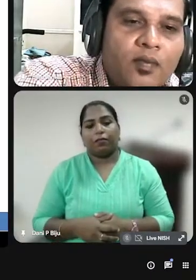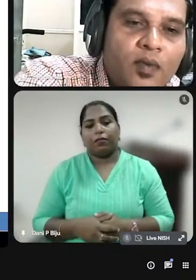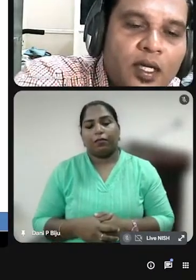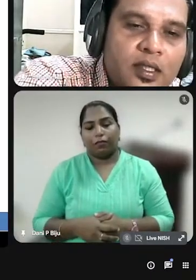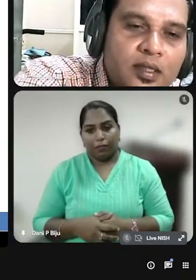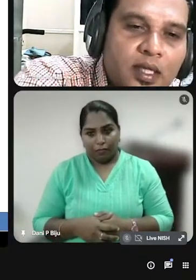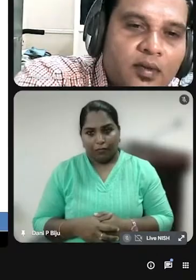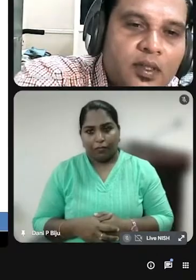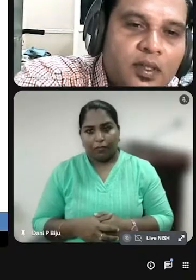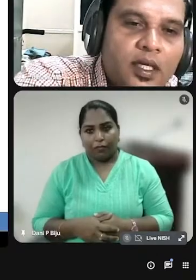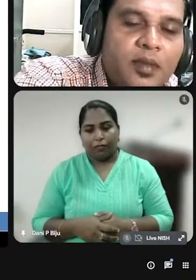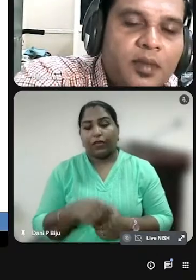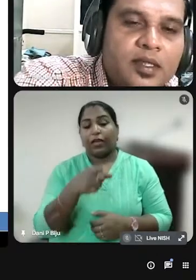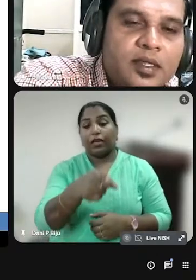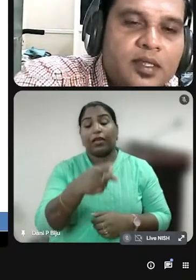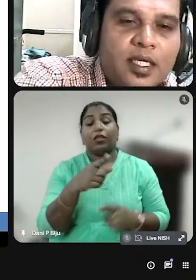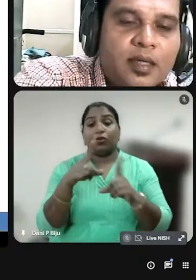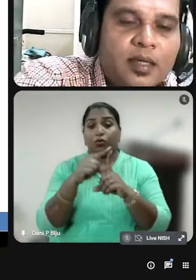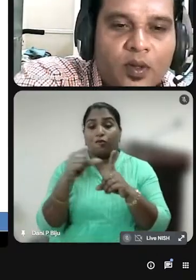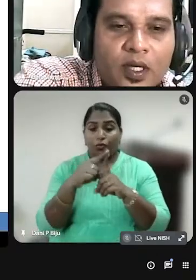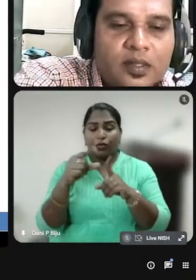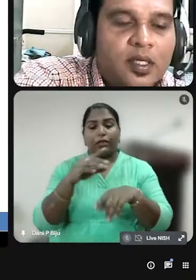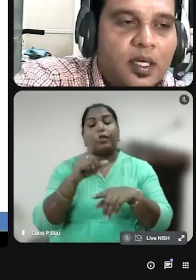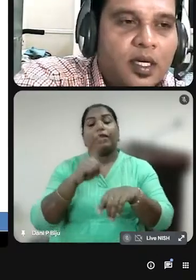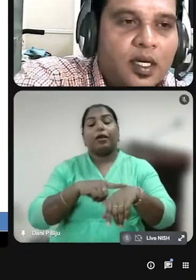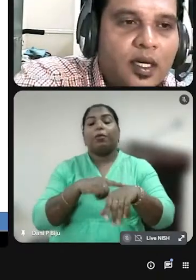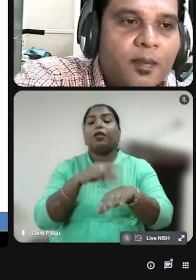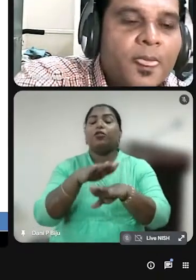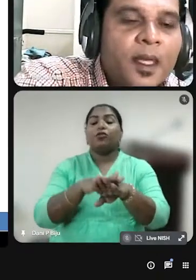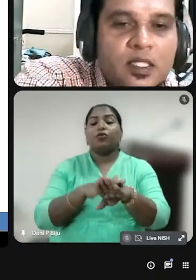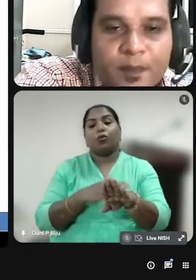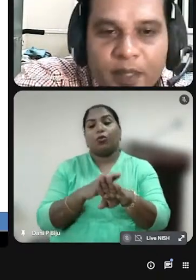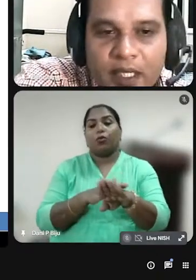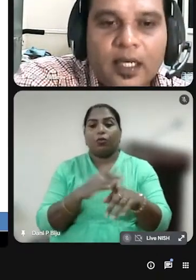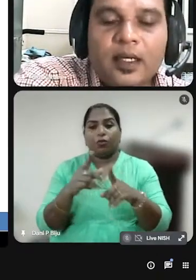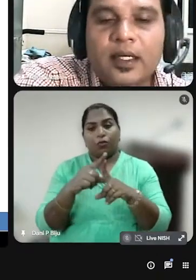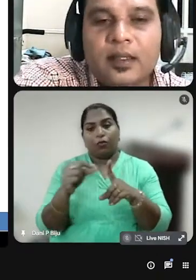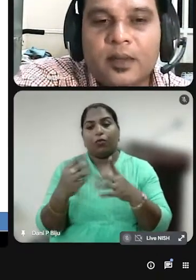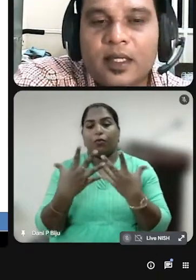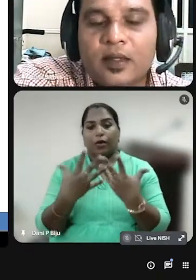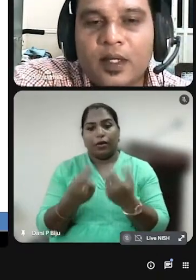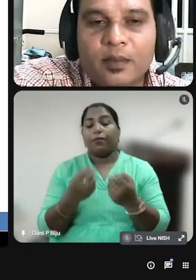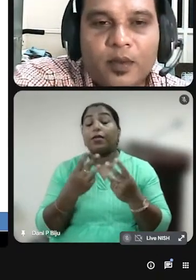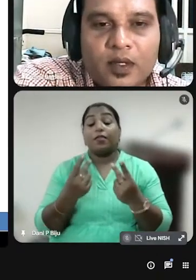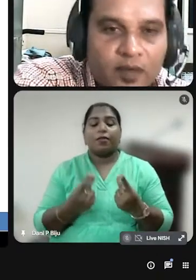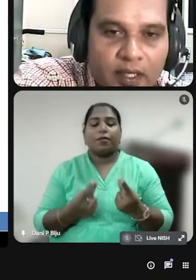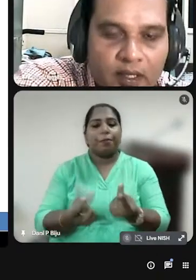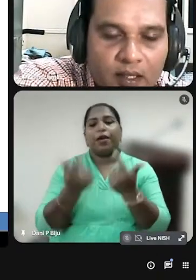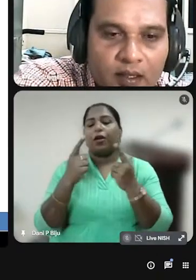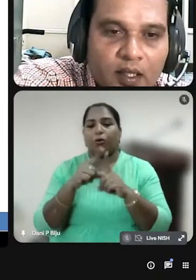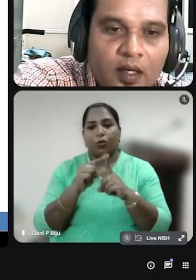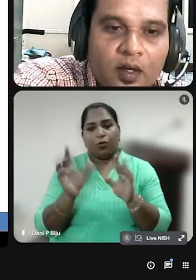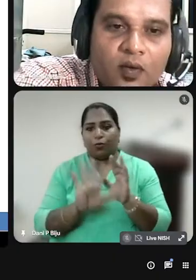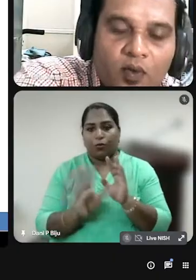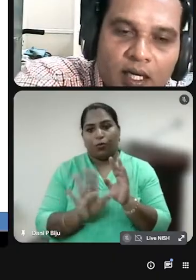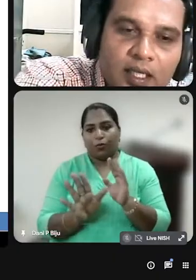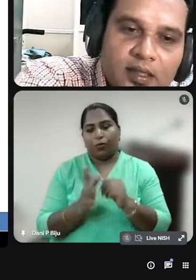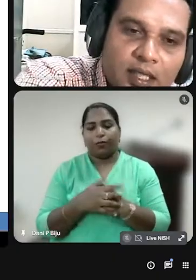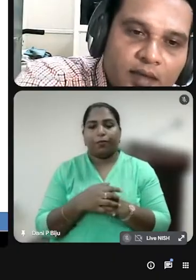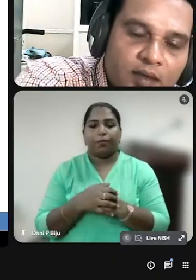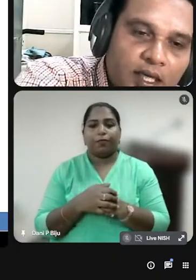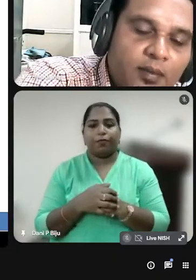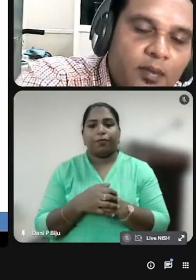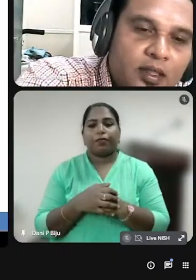എല്ലാം വളരെ സാവധാനം. ഈ എക്സസൈസ് ചെയ്യുമ്പോഴൊക്കെ ശ്രദ്ധിക്കേണ്ട കാര്യം സ്പീഡ് എന്ന് പറയുന്ന ഒരു ഇമ്പോർട്ടൻറ്റ് ഫാക്ടർ.